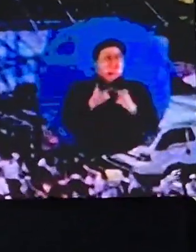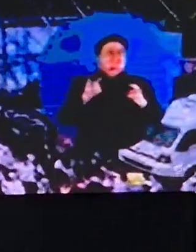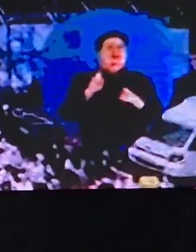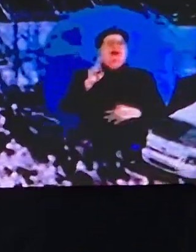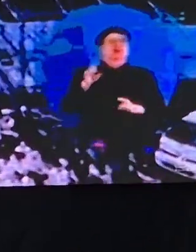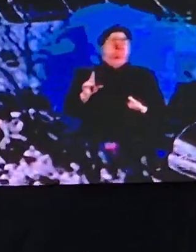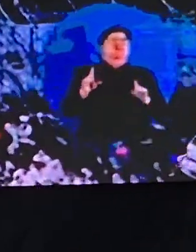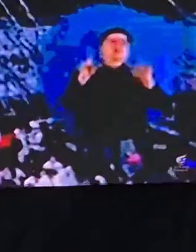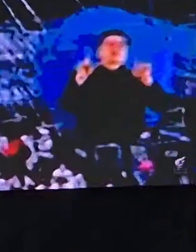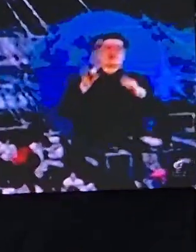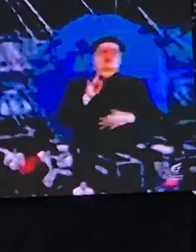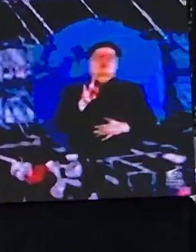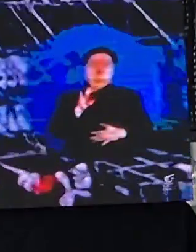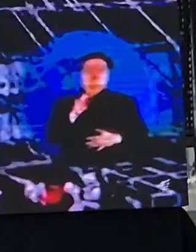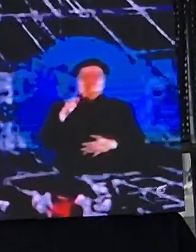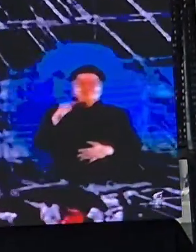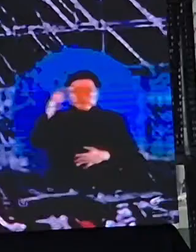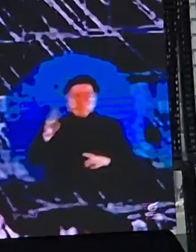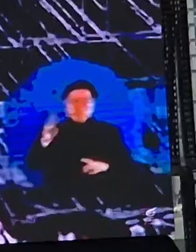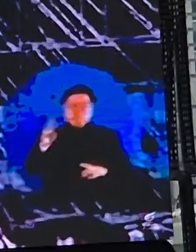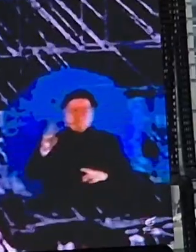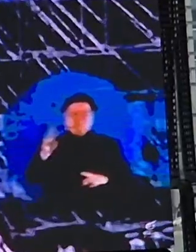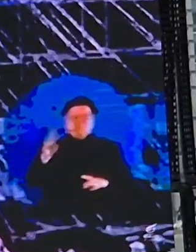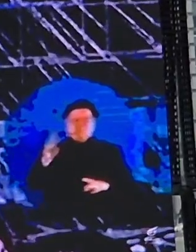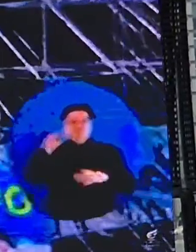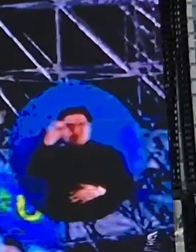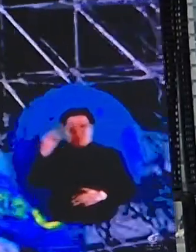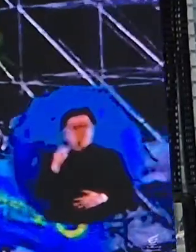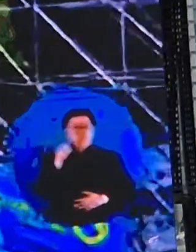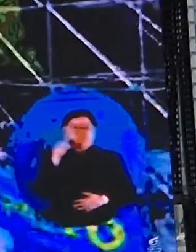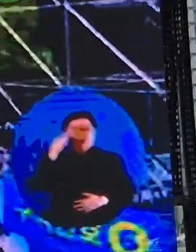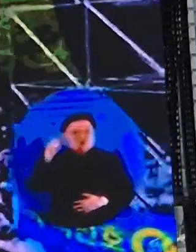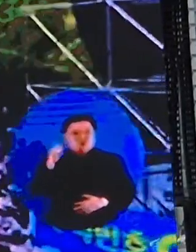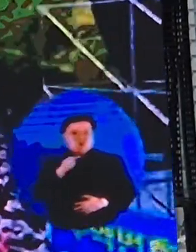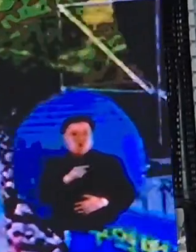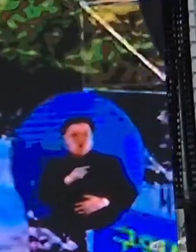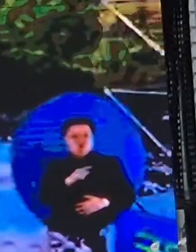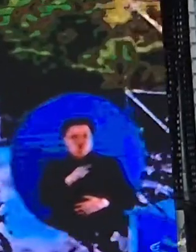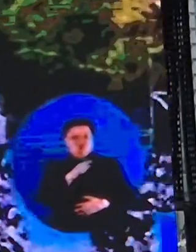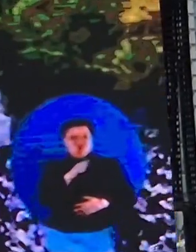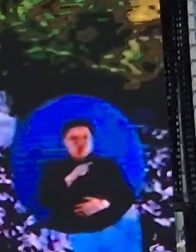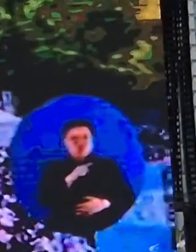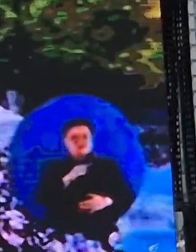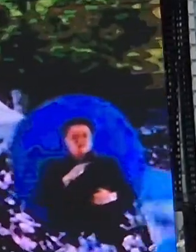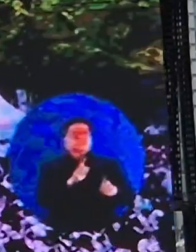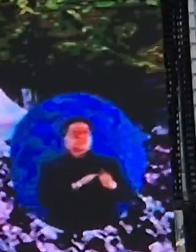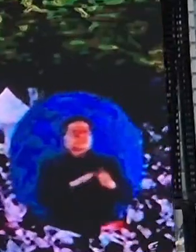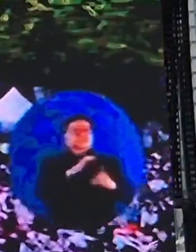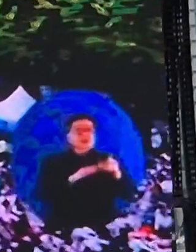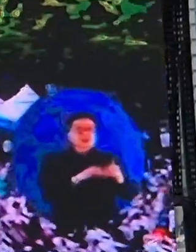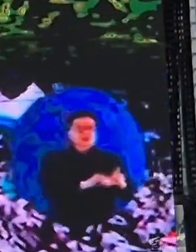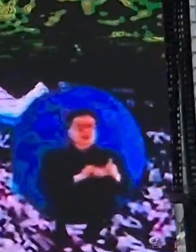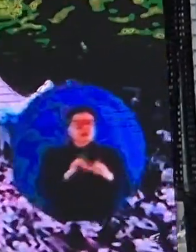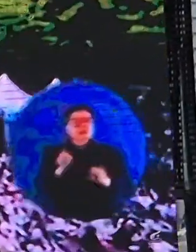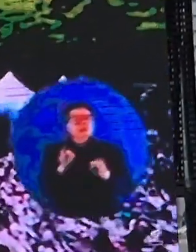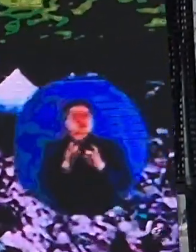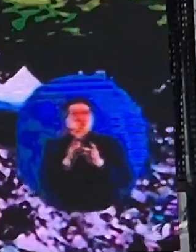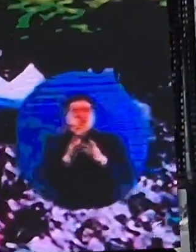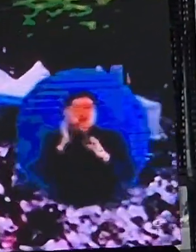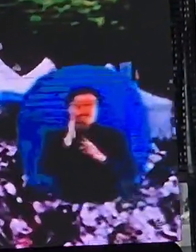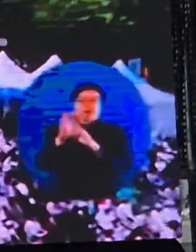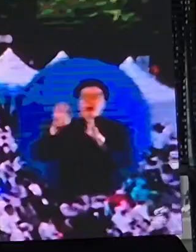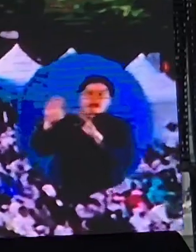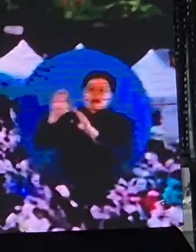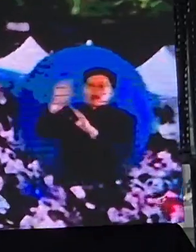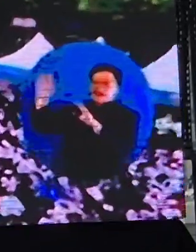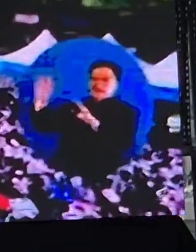하루였어요. 다음 날 주일 새벽 목사님은 남편 손을 붙잡고 어떻게 천국에